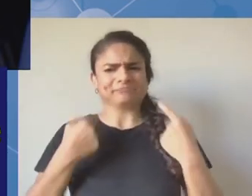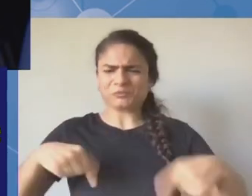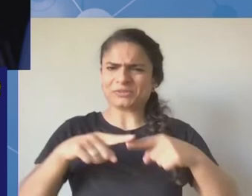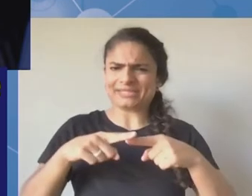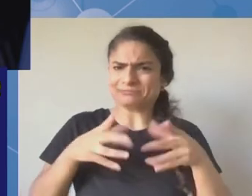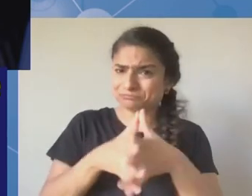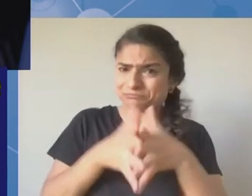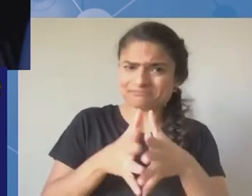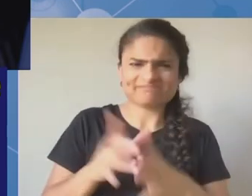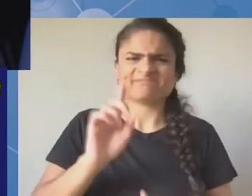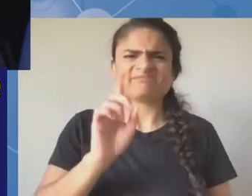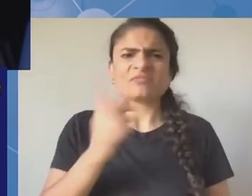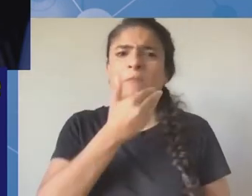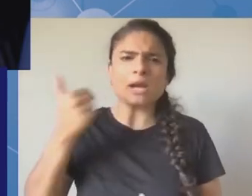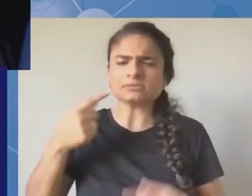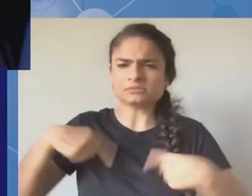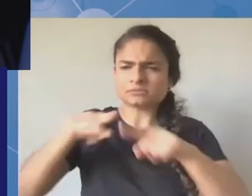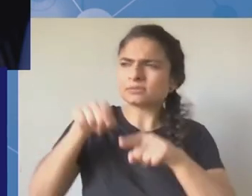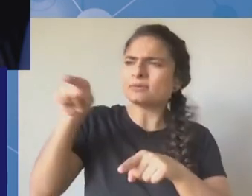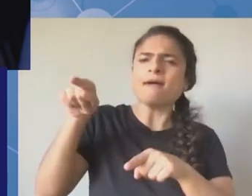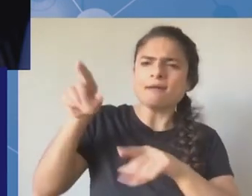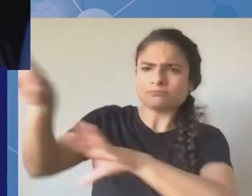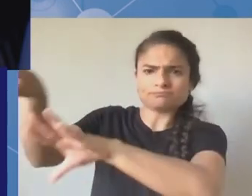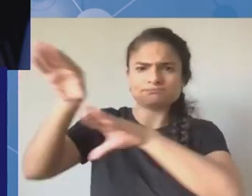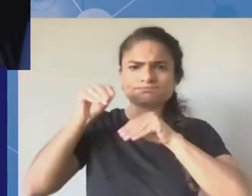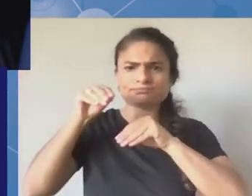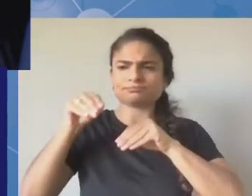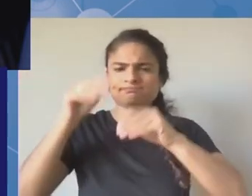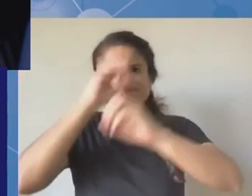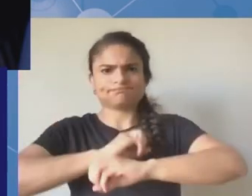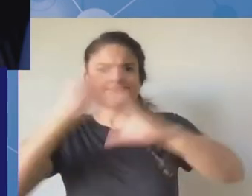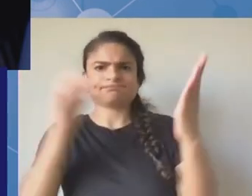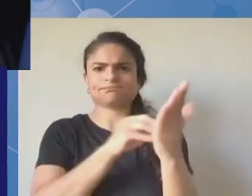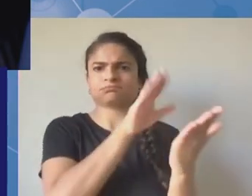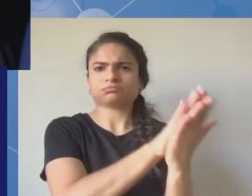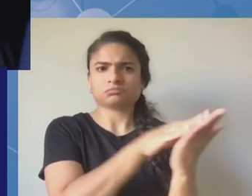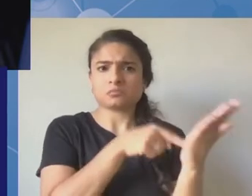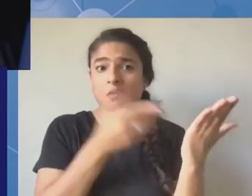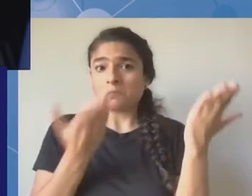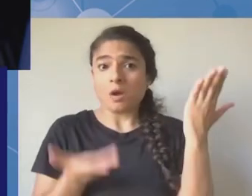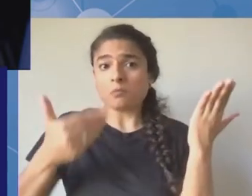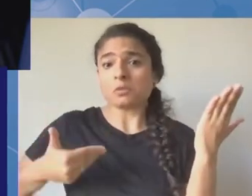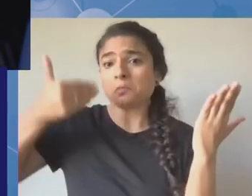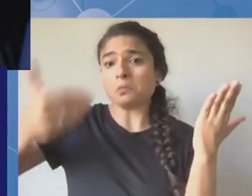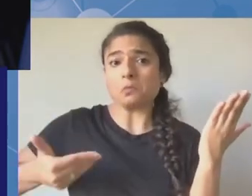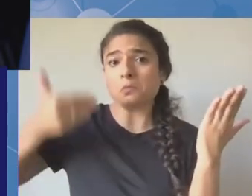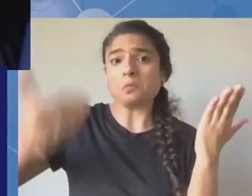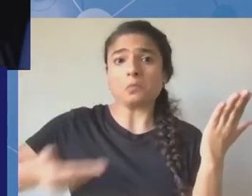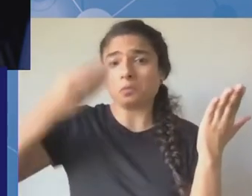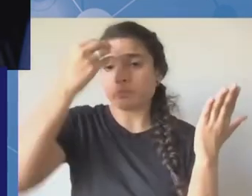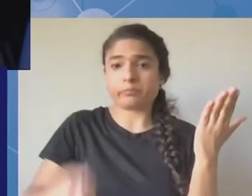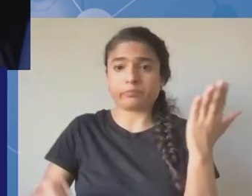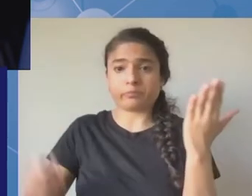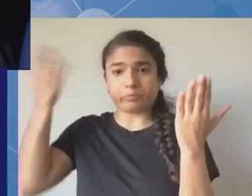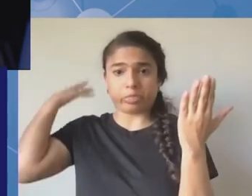دخل هؤلاء الأشخاص الشباب ومساهمتهم في هذه القمم يجب أن تكون